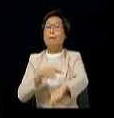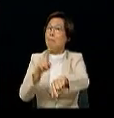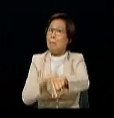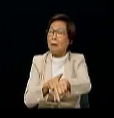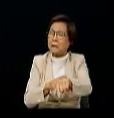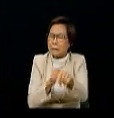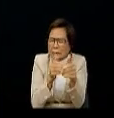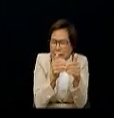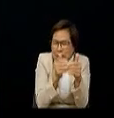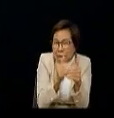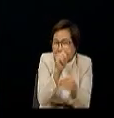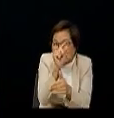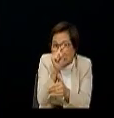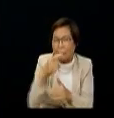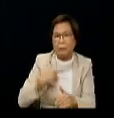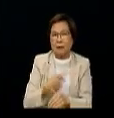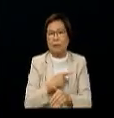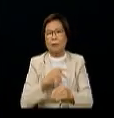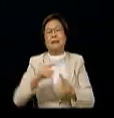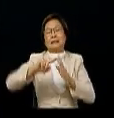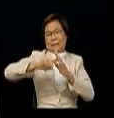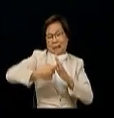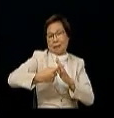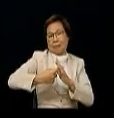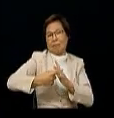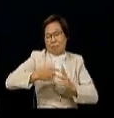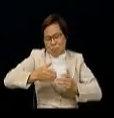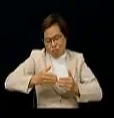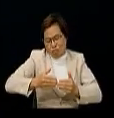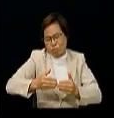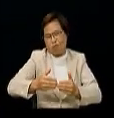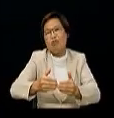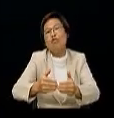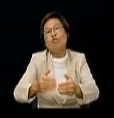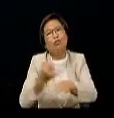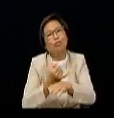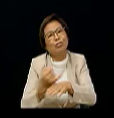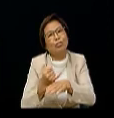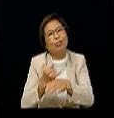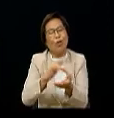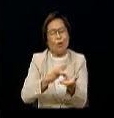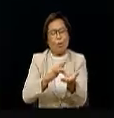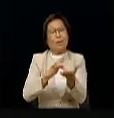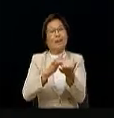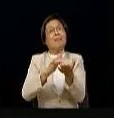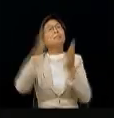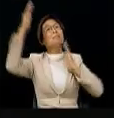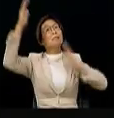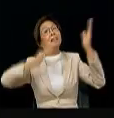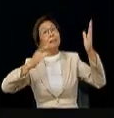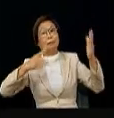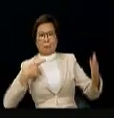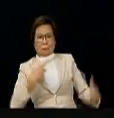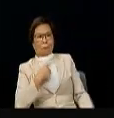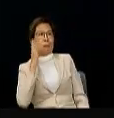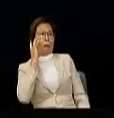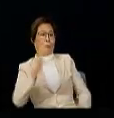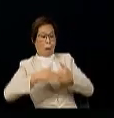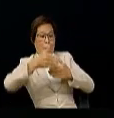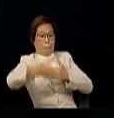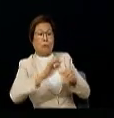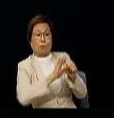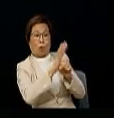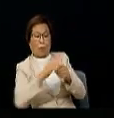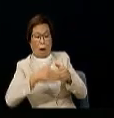masa Eyang terdekat kita juga akhirnya menolak langkah untuk memajukan industri perubatan kita Mbak kita tahu lepas